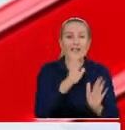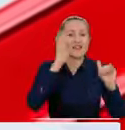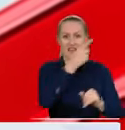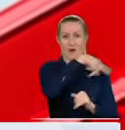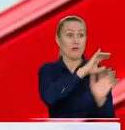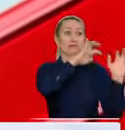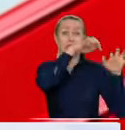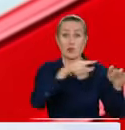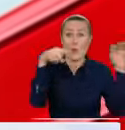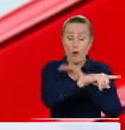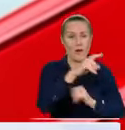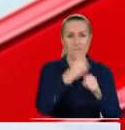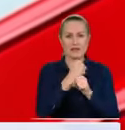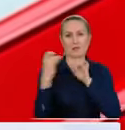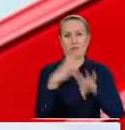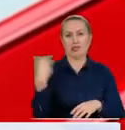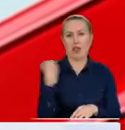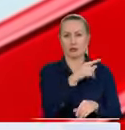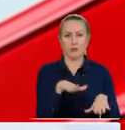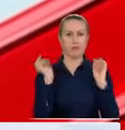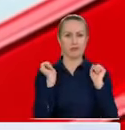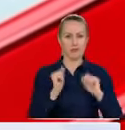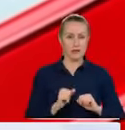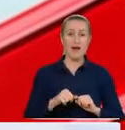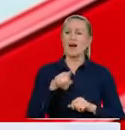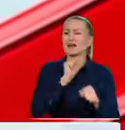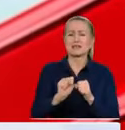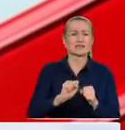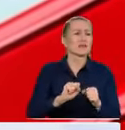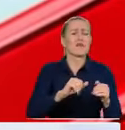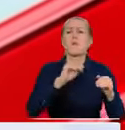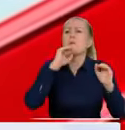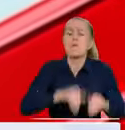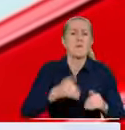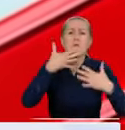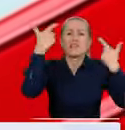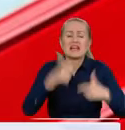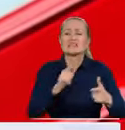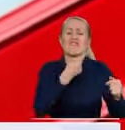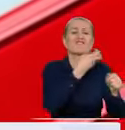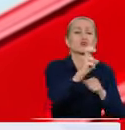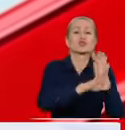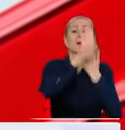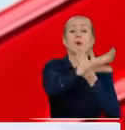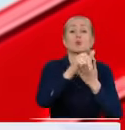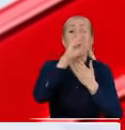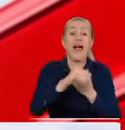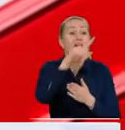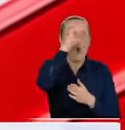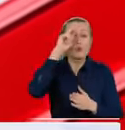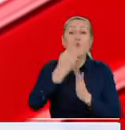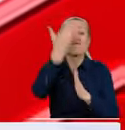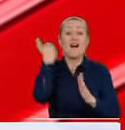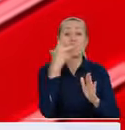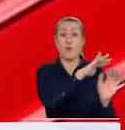chcą. Przemilczane sprawy są wyrzucania poza granicę Unii Europejskiej tych, którzy przybyli wtedy. Otóż, proszę